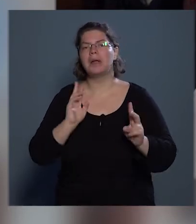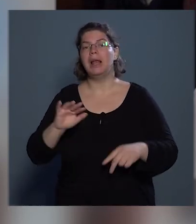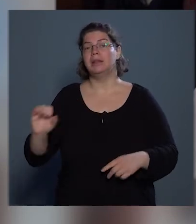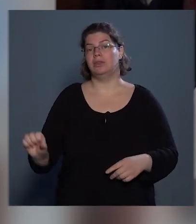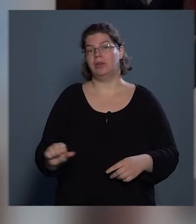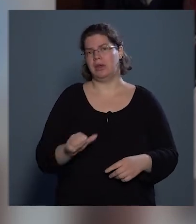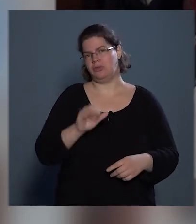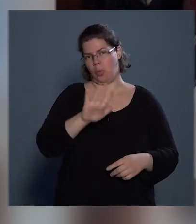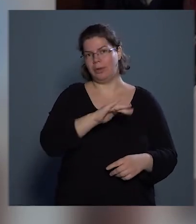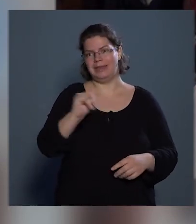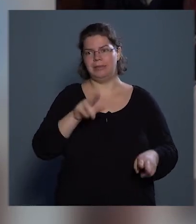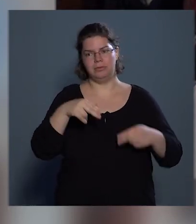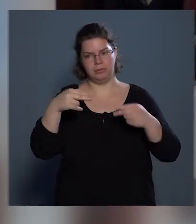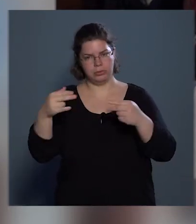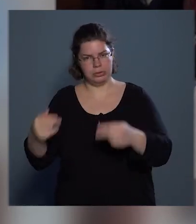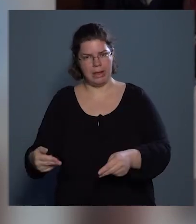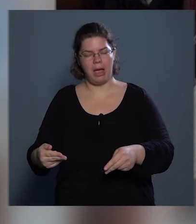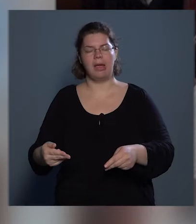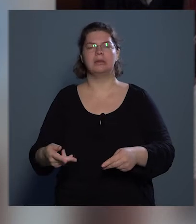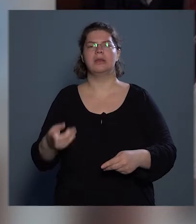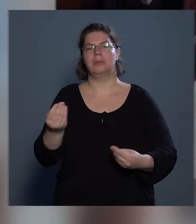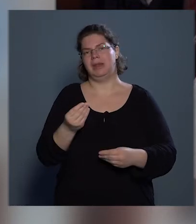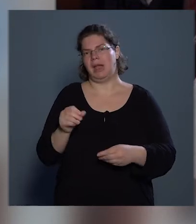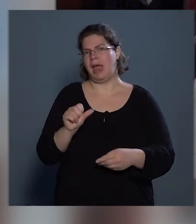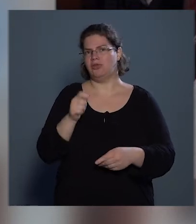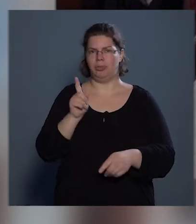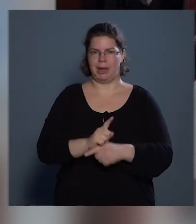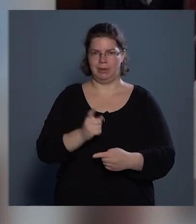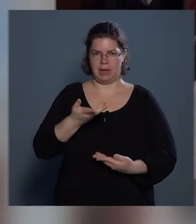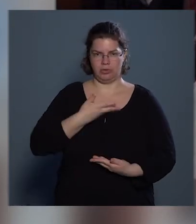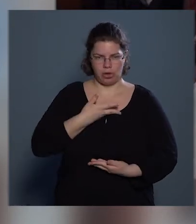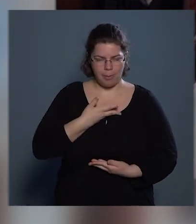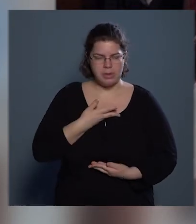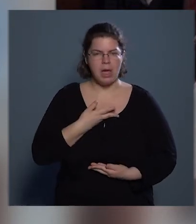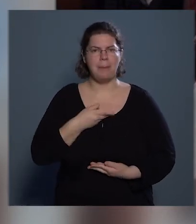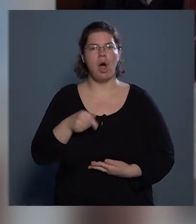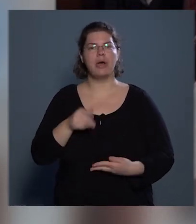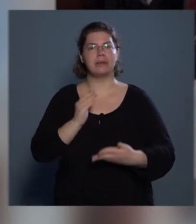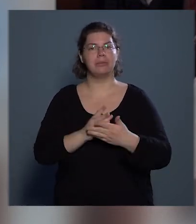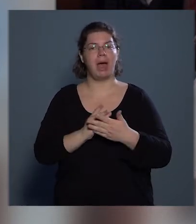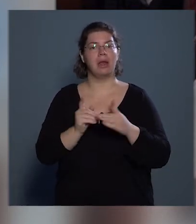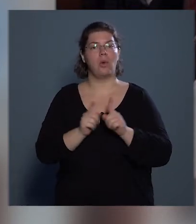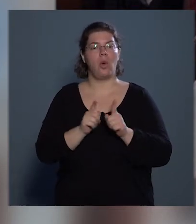5 év után, amire a megbízást először kaptam, az már olyan